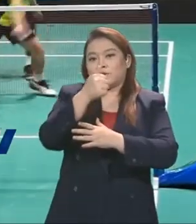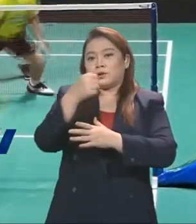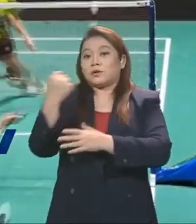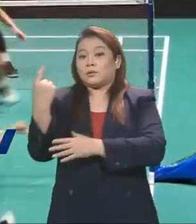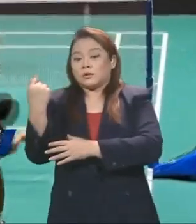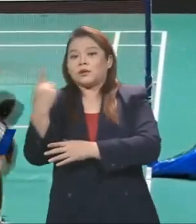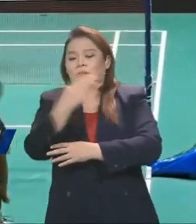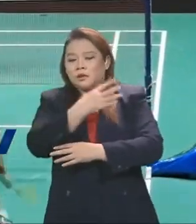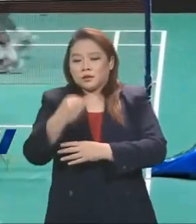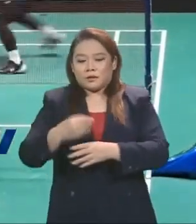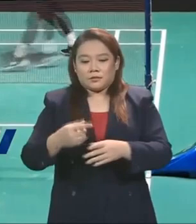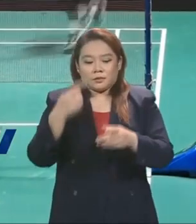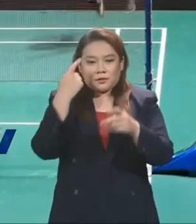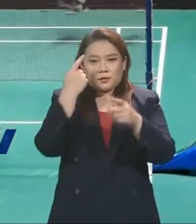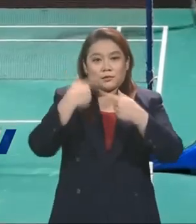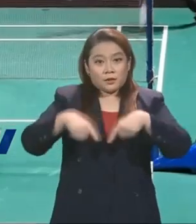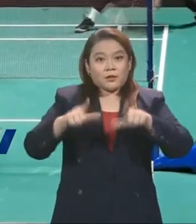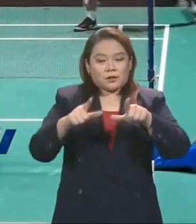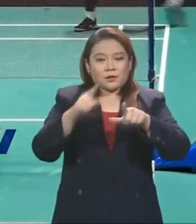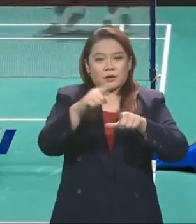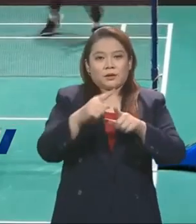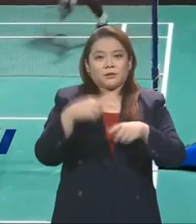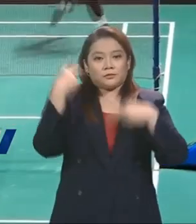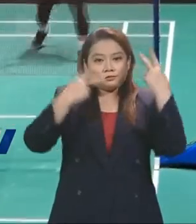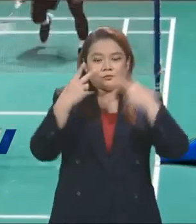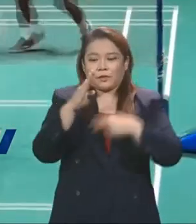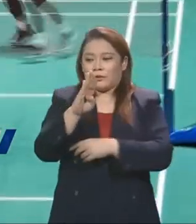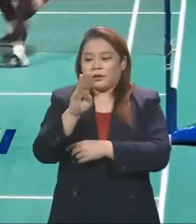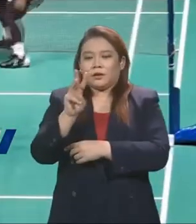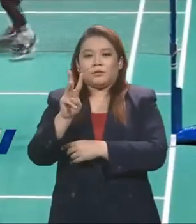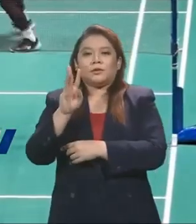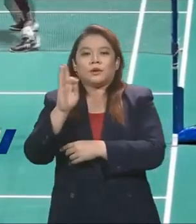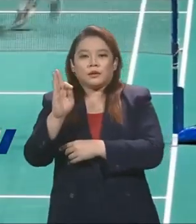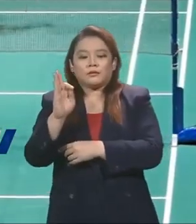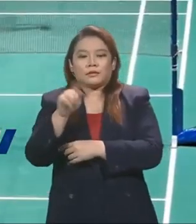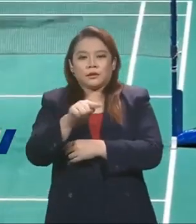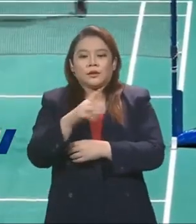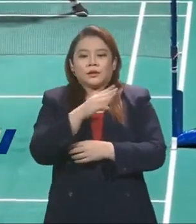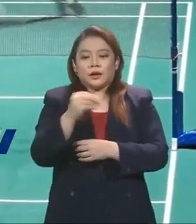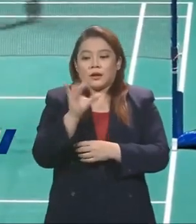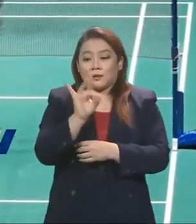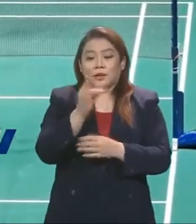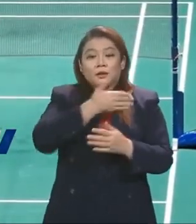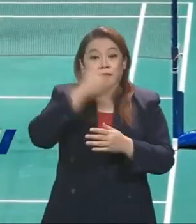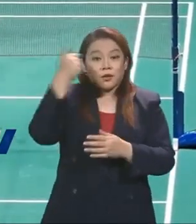bakal menentukan slot mereka ke pusingan akhir jelajah dunia PWF di Guangzhou. Hanya 8